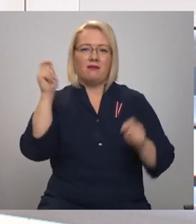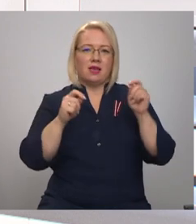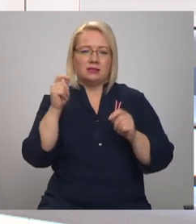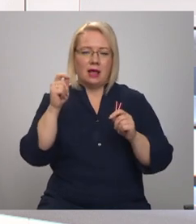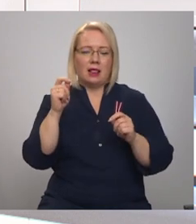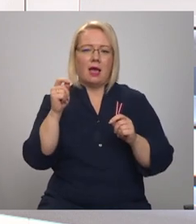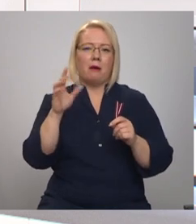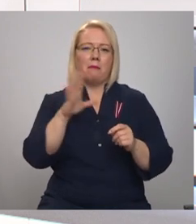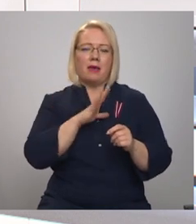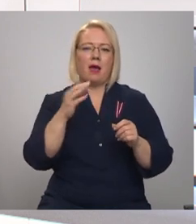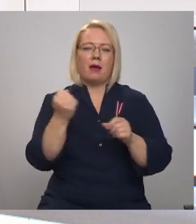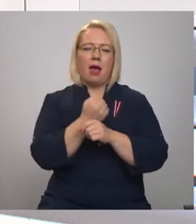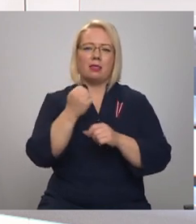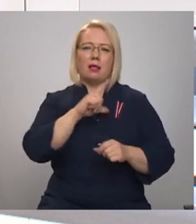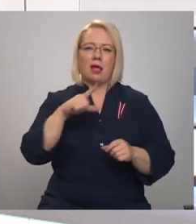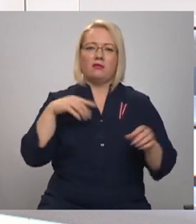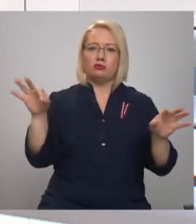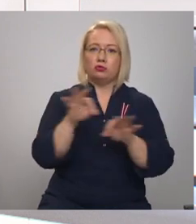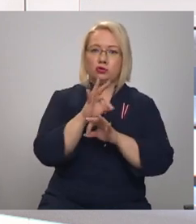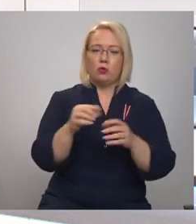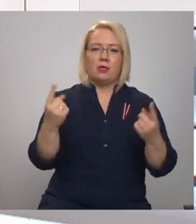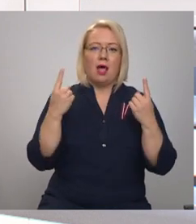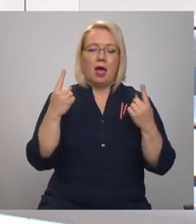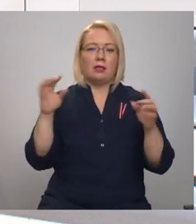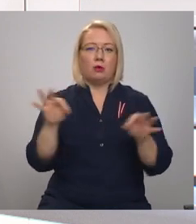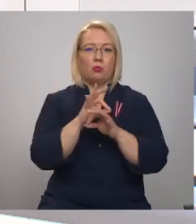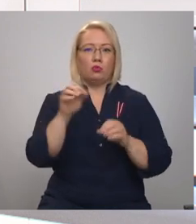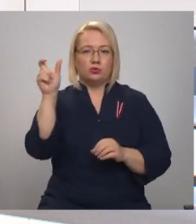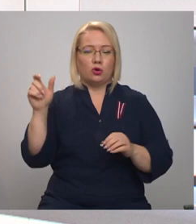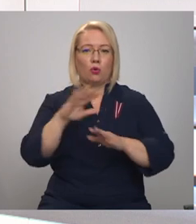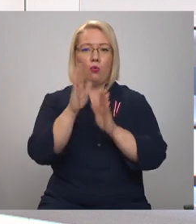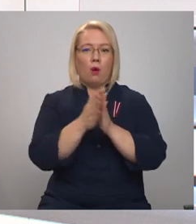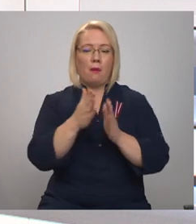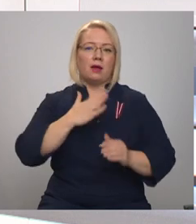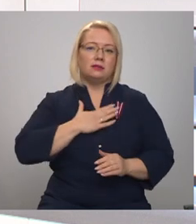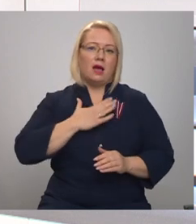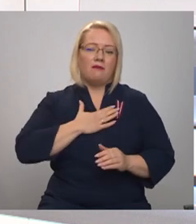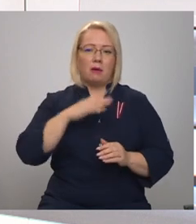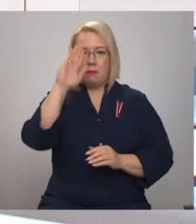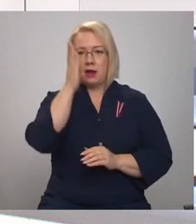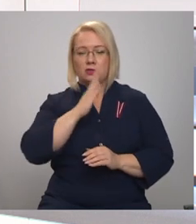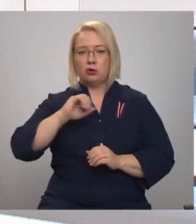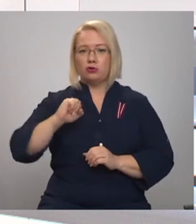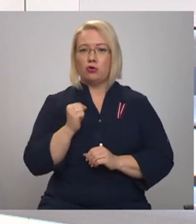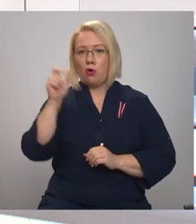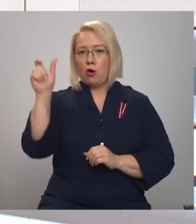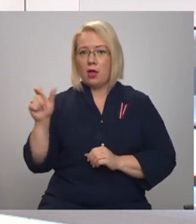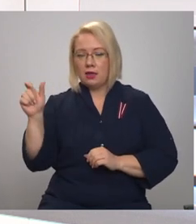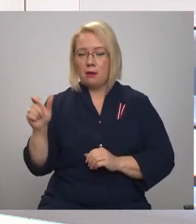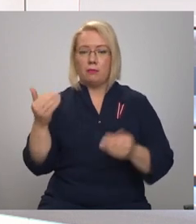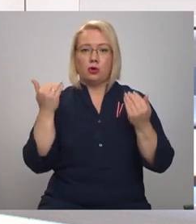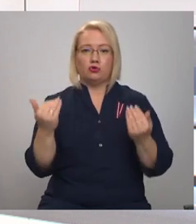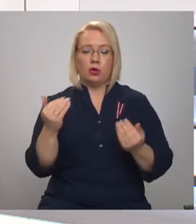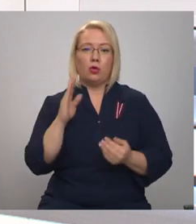pazīstami latviešu mūziķi, gan arī talentīgi jauni mūziķi kopā ar saviem brazīliešu kolēģiem. Bet šorīt pie